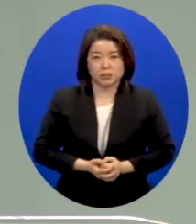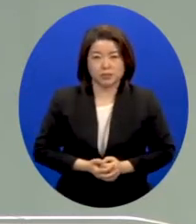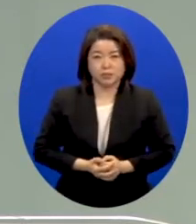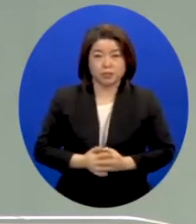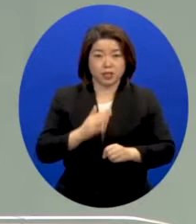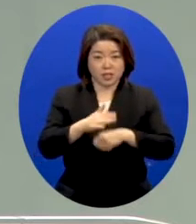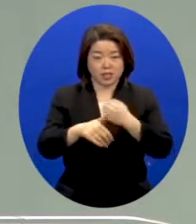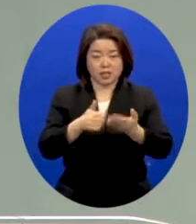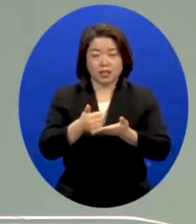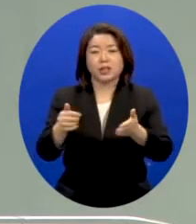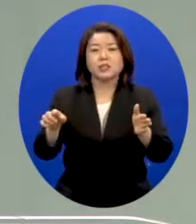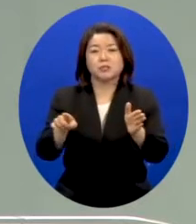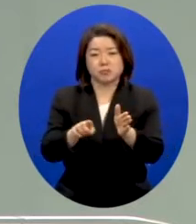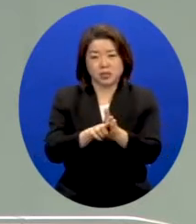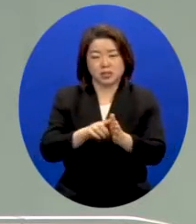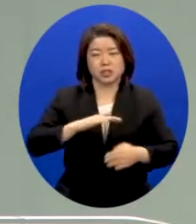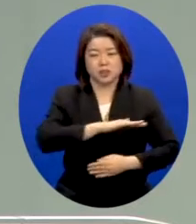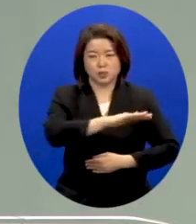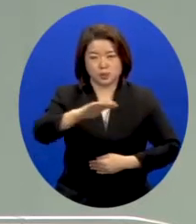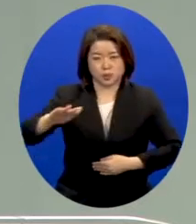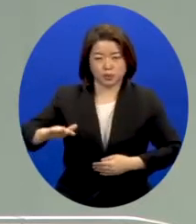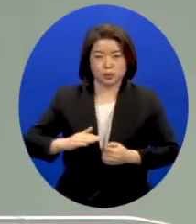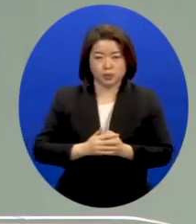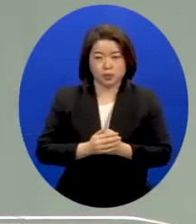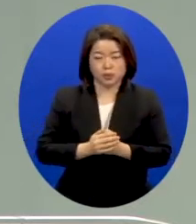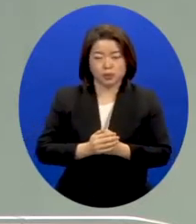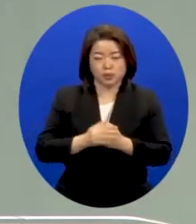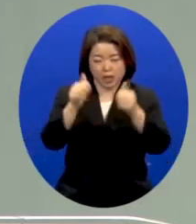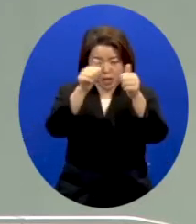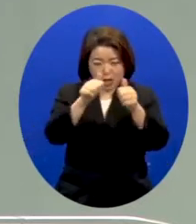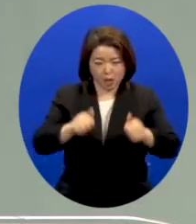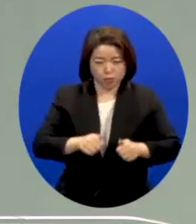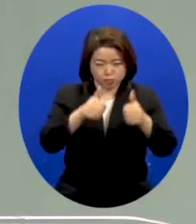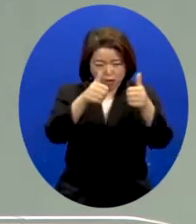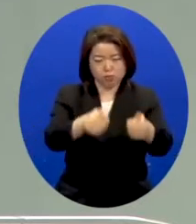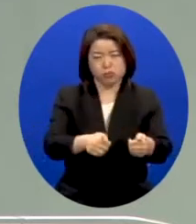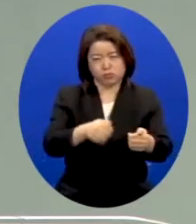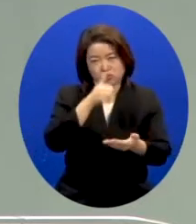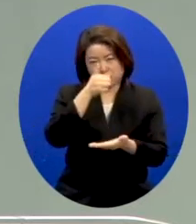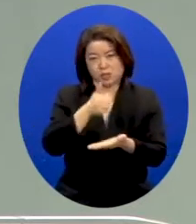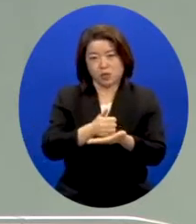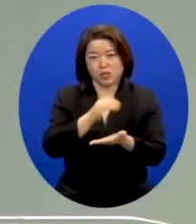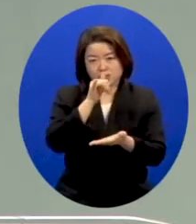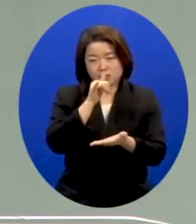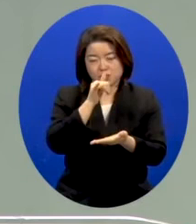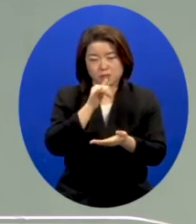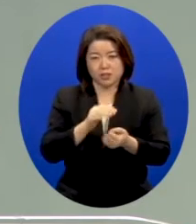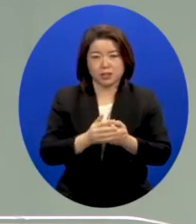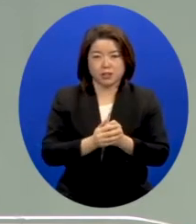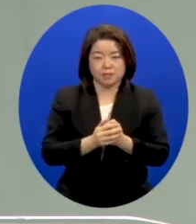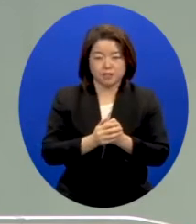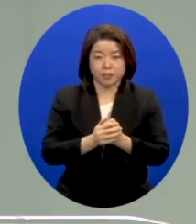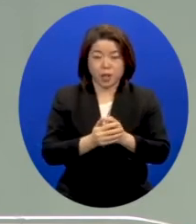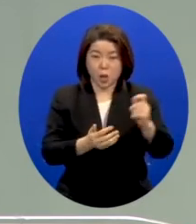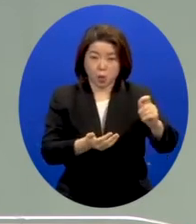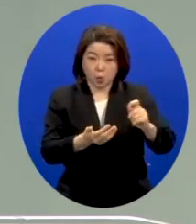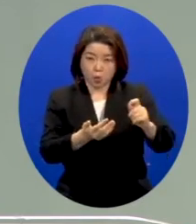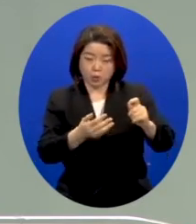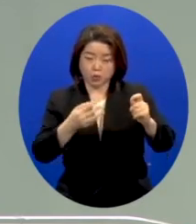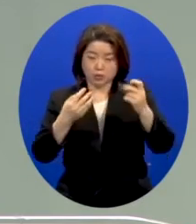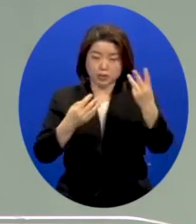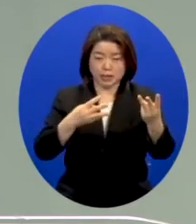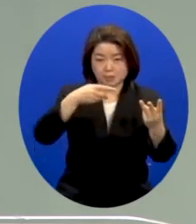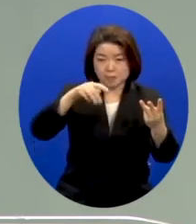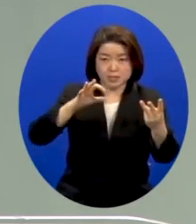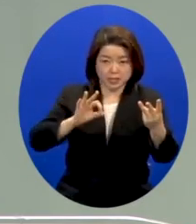하나님을 믿는다고 하는 우리들에게도 우상숭배의 죄 가 있습니다 골로새서 3장 5절에 보면 은 탐심이